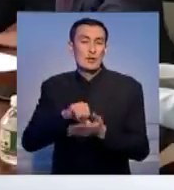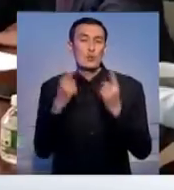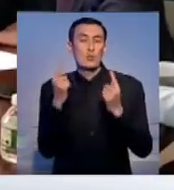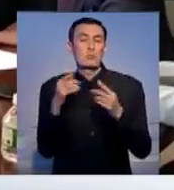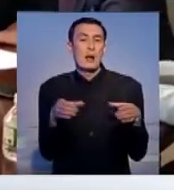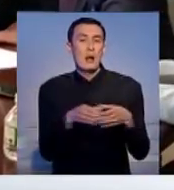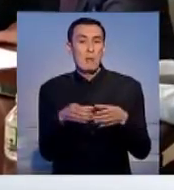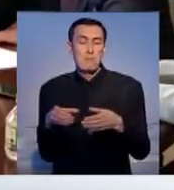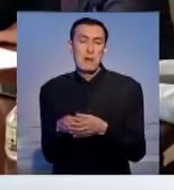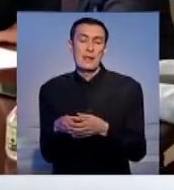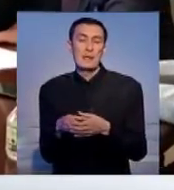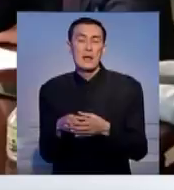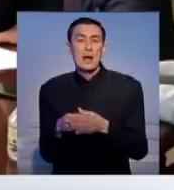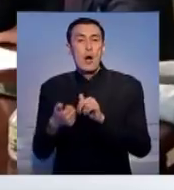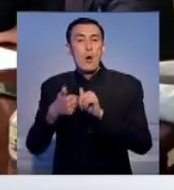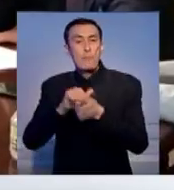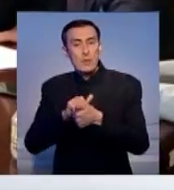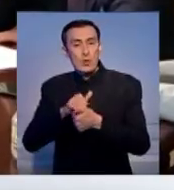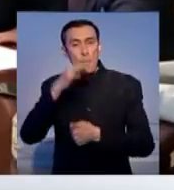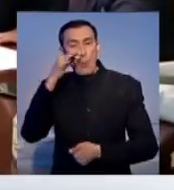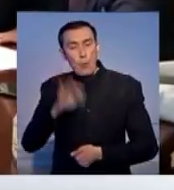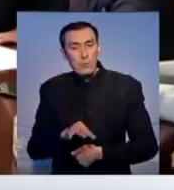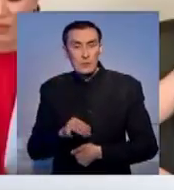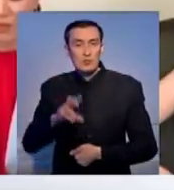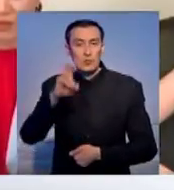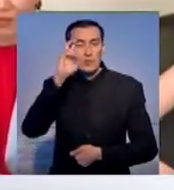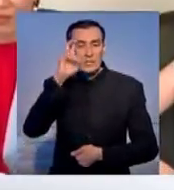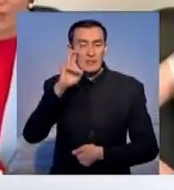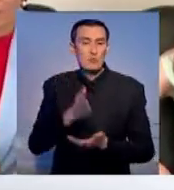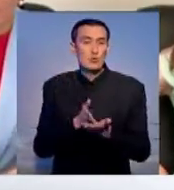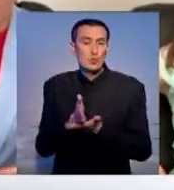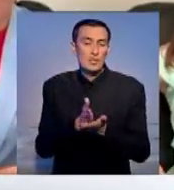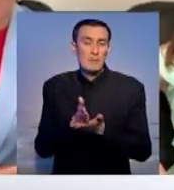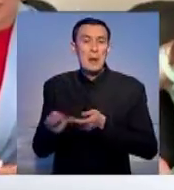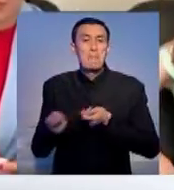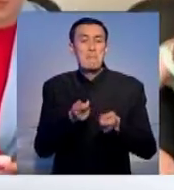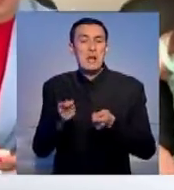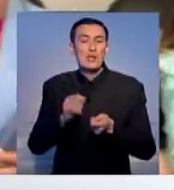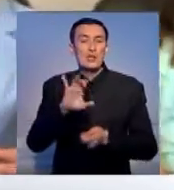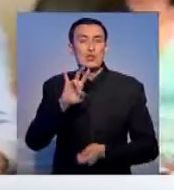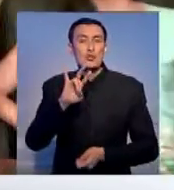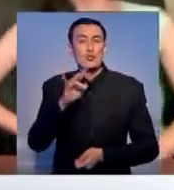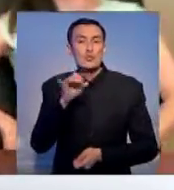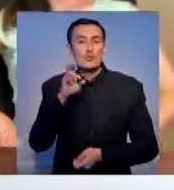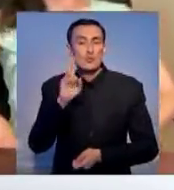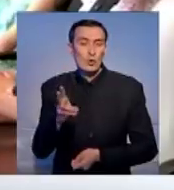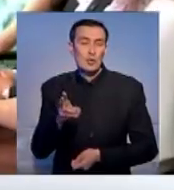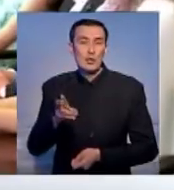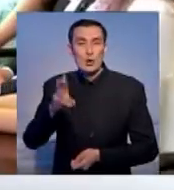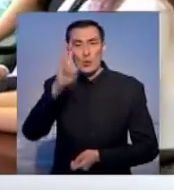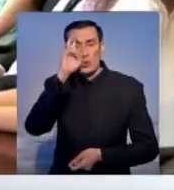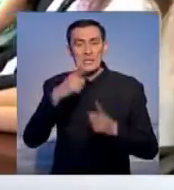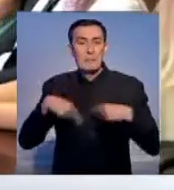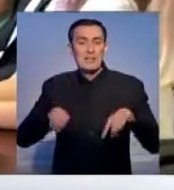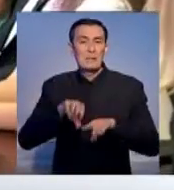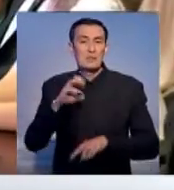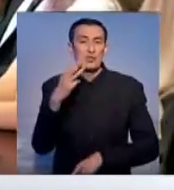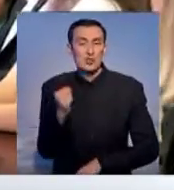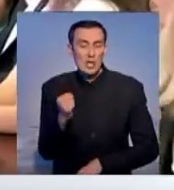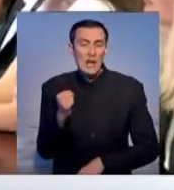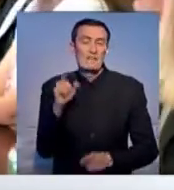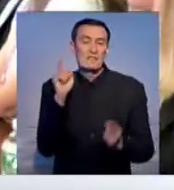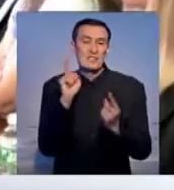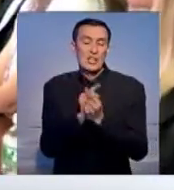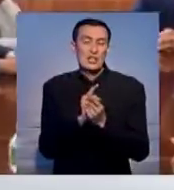крупных компаний, обмен опытом с государственными служащими мэрии Нью-Йорка и Госдепартамента США, а также встреча с